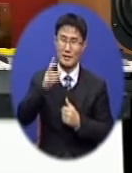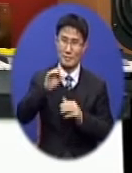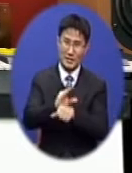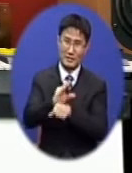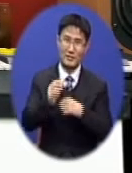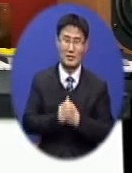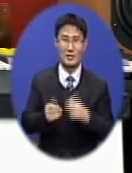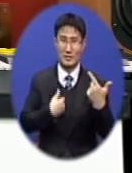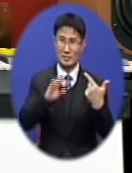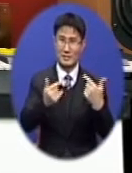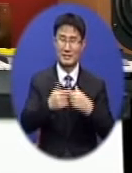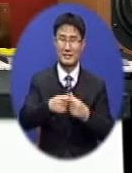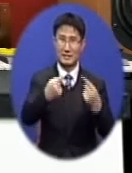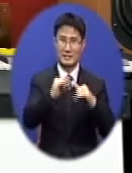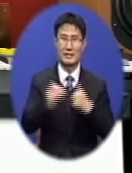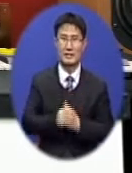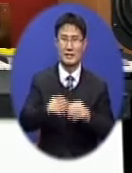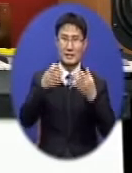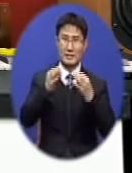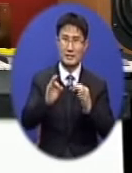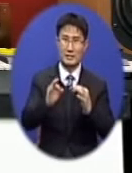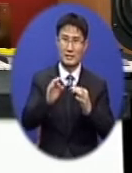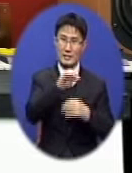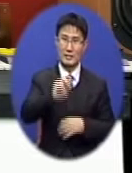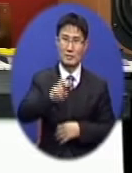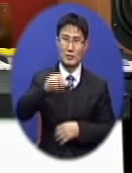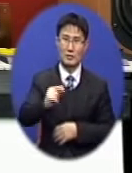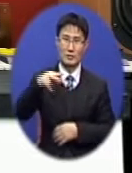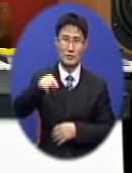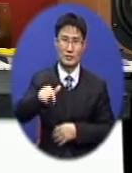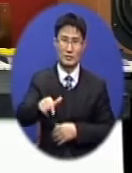참가자입니다. 네. 광주 북구입니다. 임원숙님 연결합니다.